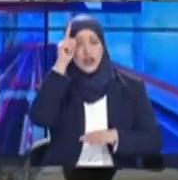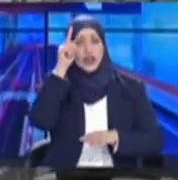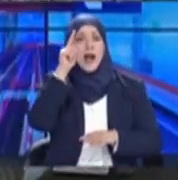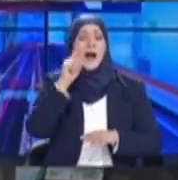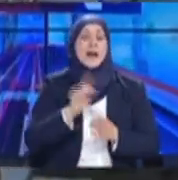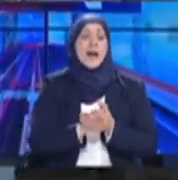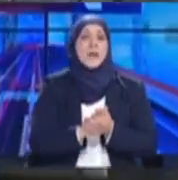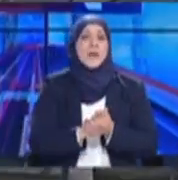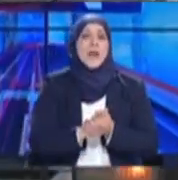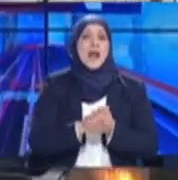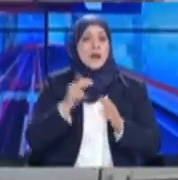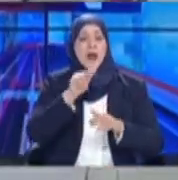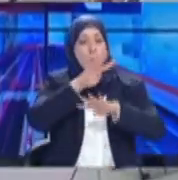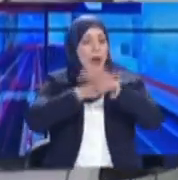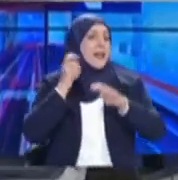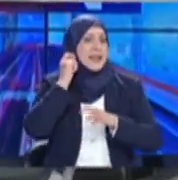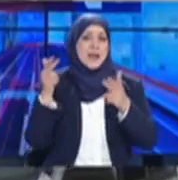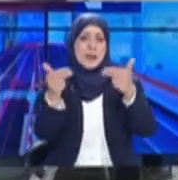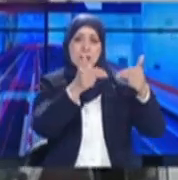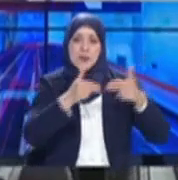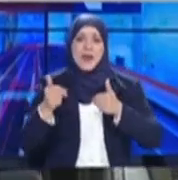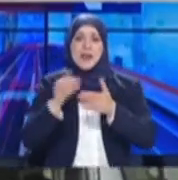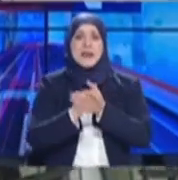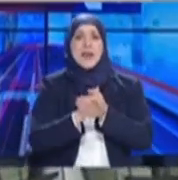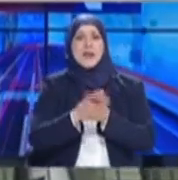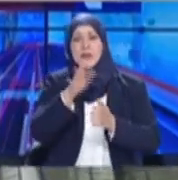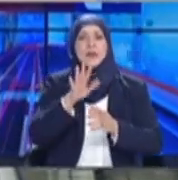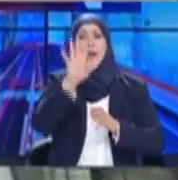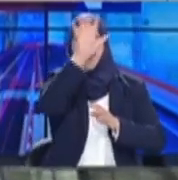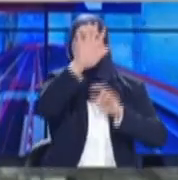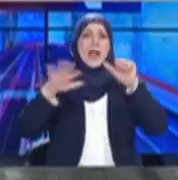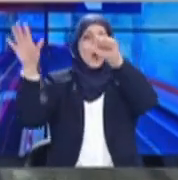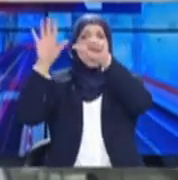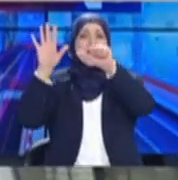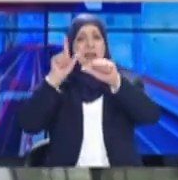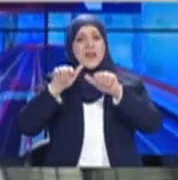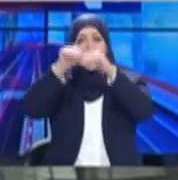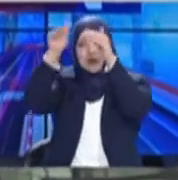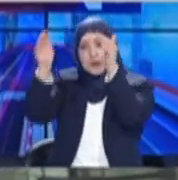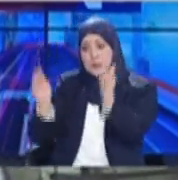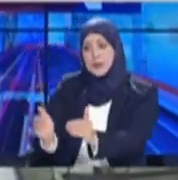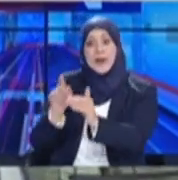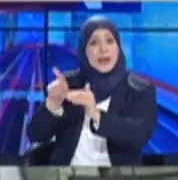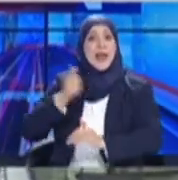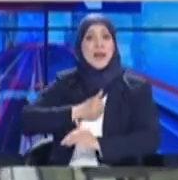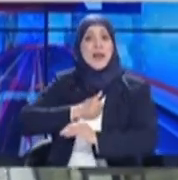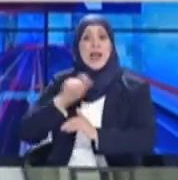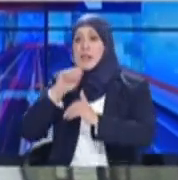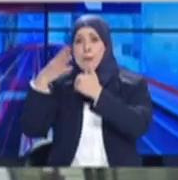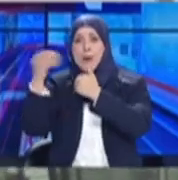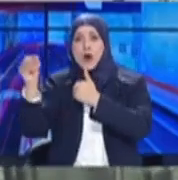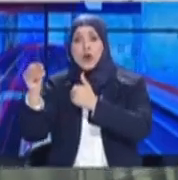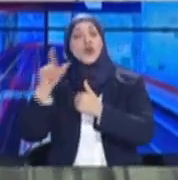انه عن اصابه في ولايات الجديده مع تسجيل اه يعني خمسه وستين شخص في الحجر الصحي الذاتي وان شاء الله